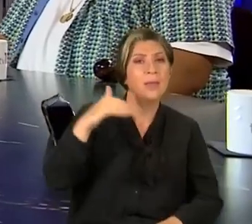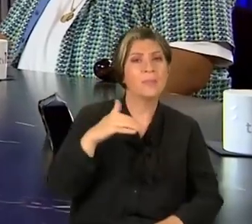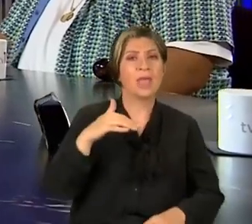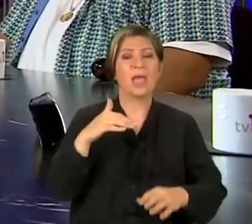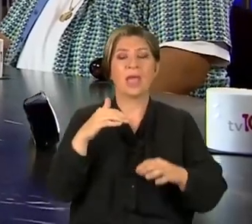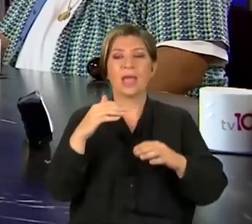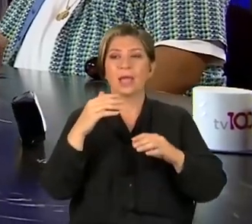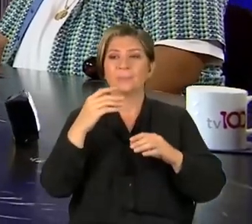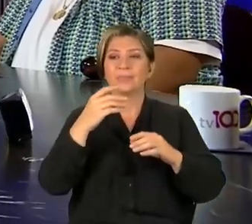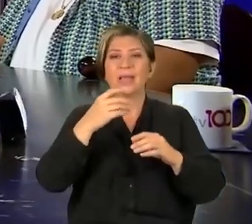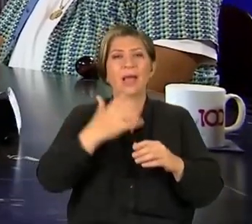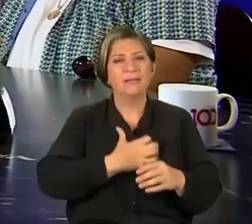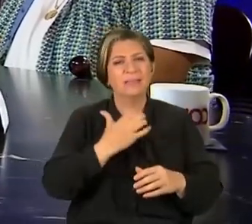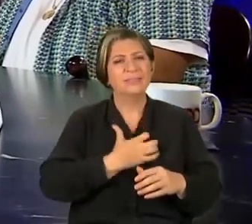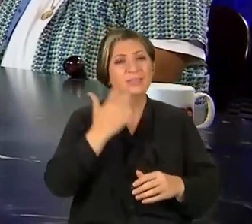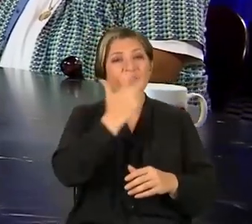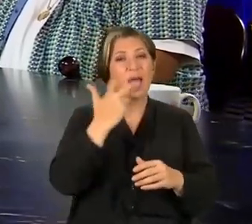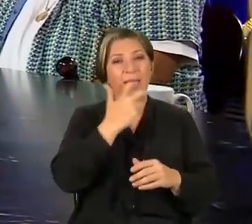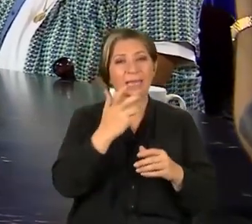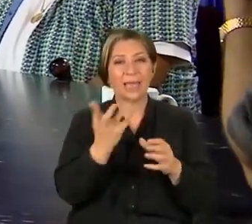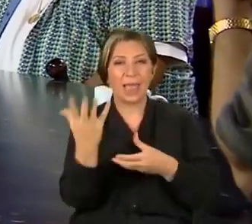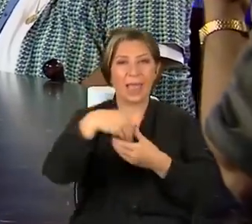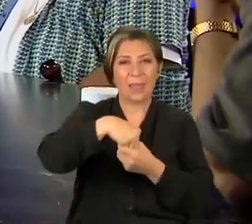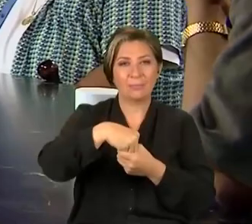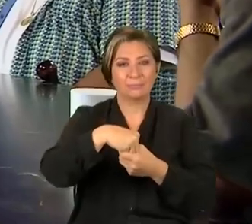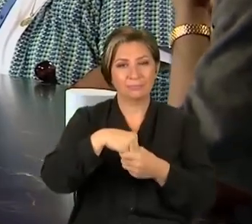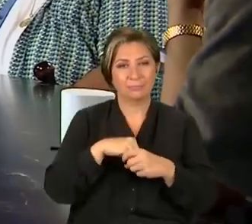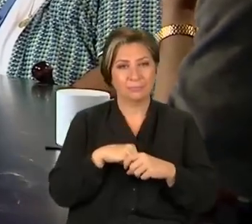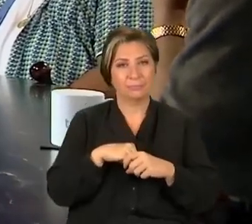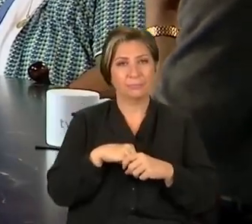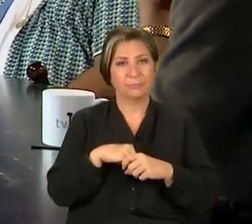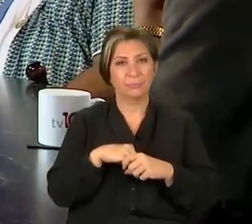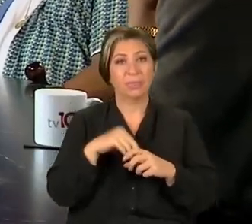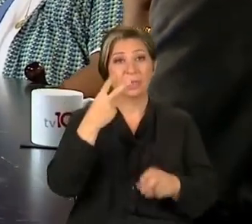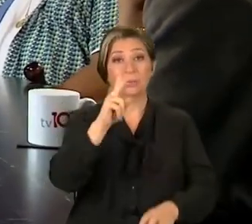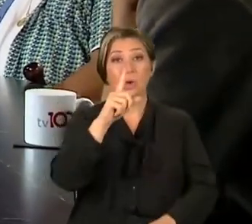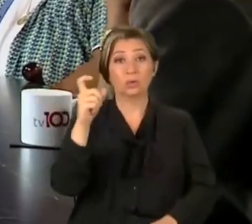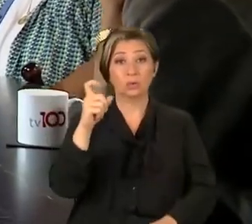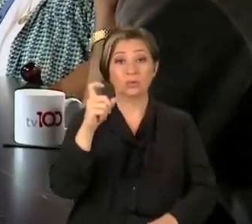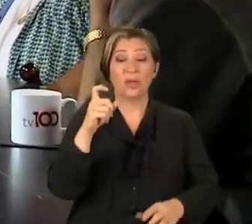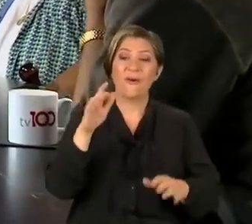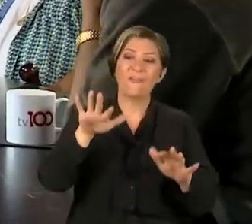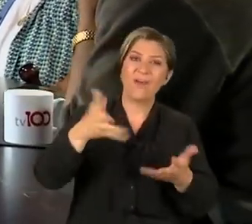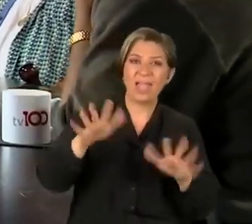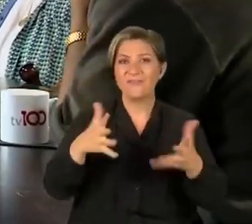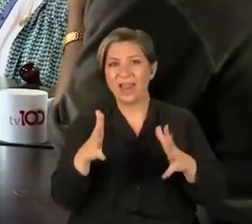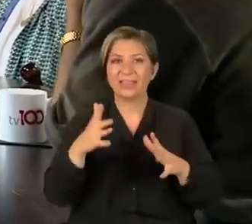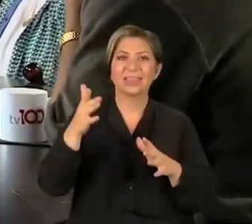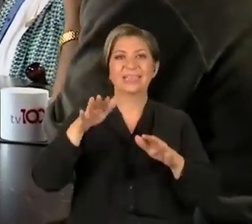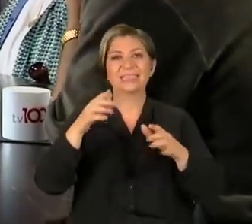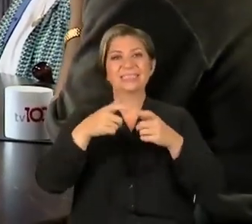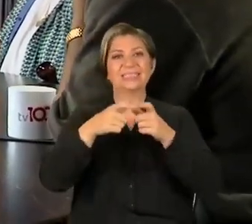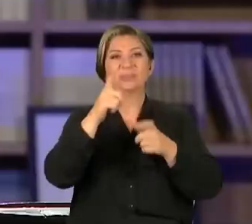arabeski bir araya getiriyorsun bir anlamda ve 2019'da da falan filan isimli